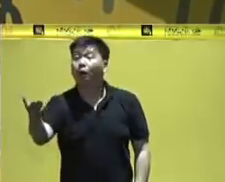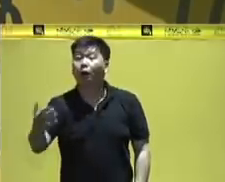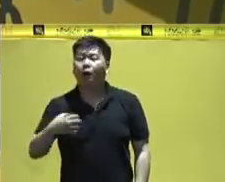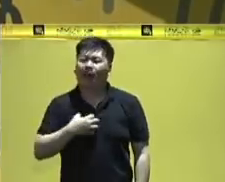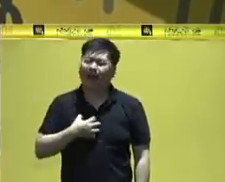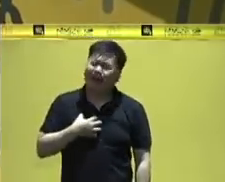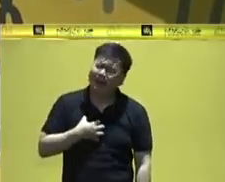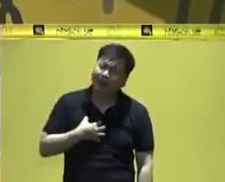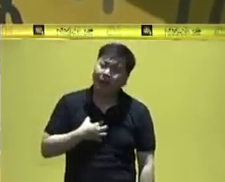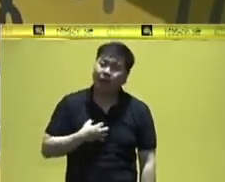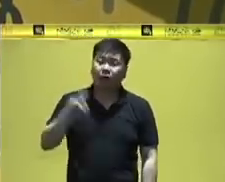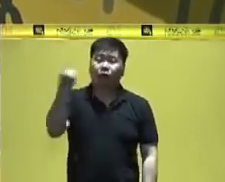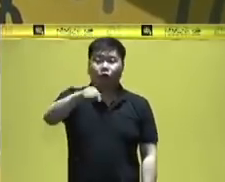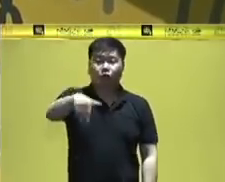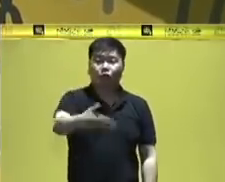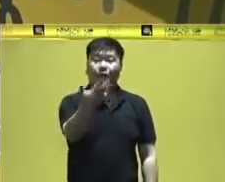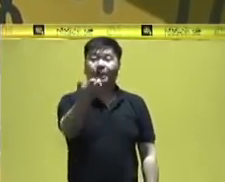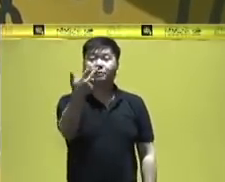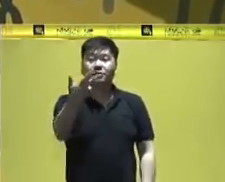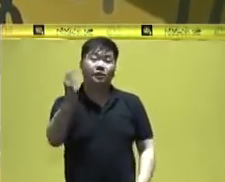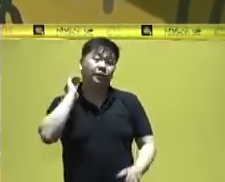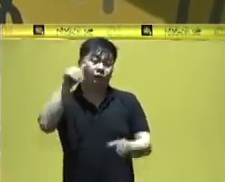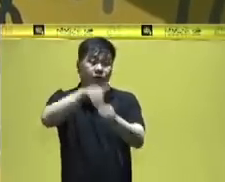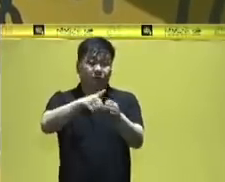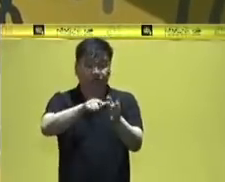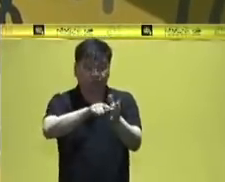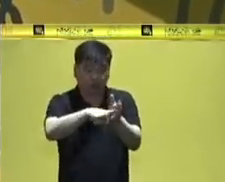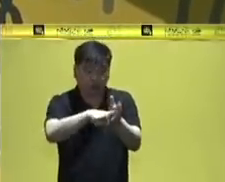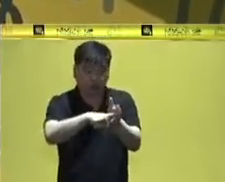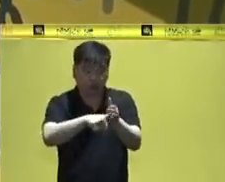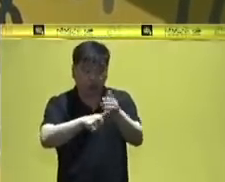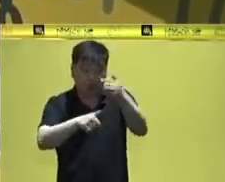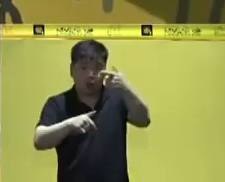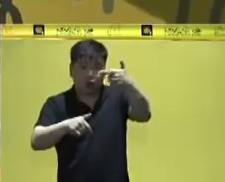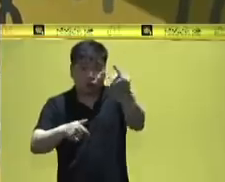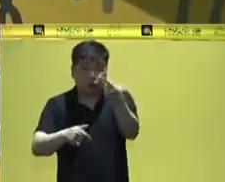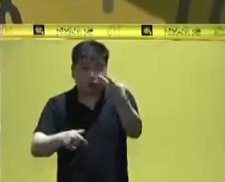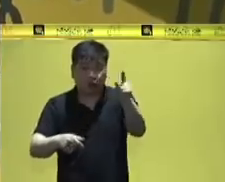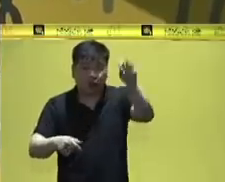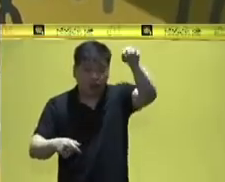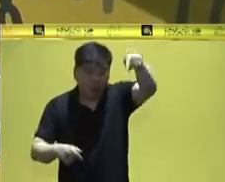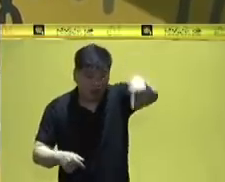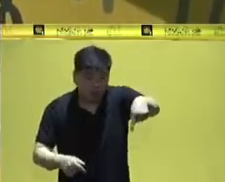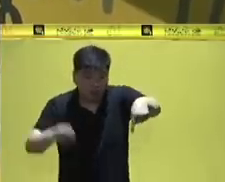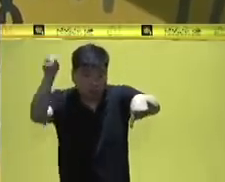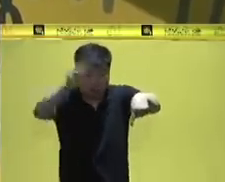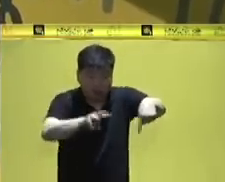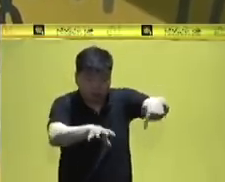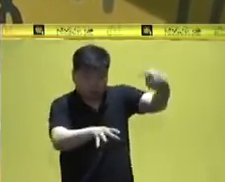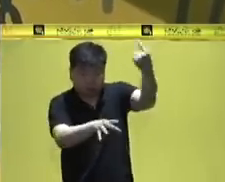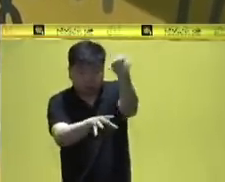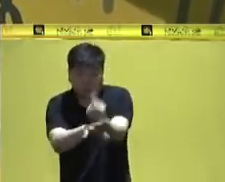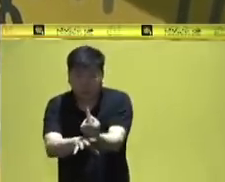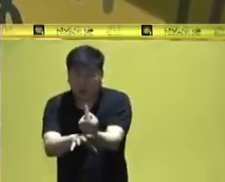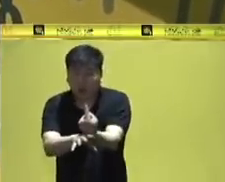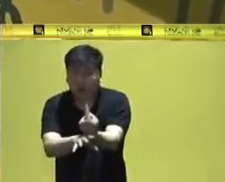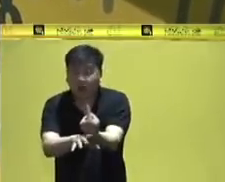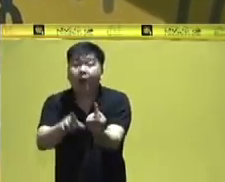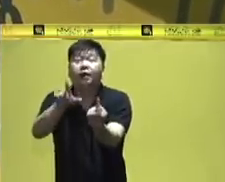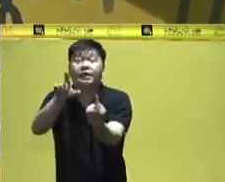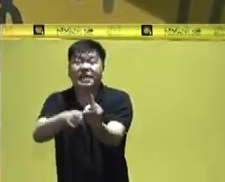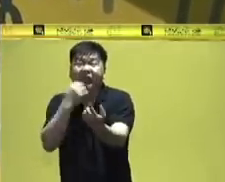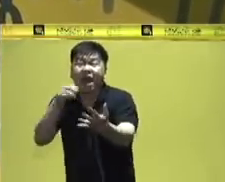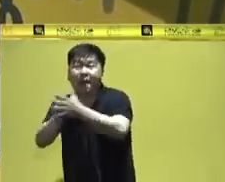왜냐하면 1987년 대통령 선거 때요. 노태우 후보가 여기 광주 유세를 왔어요. 그때